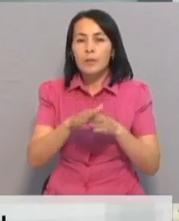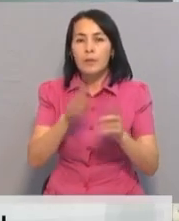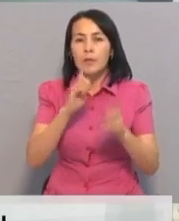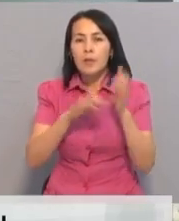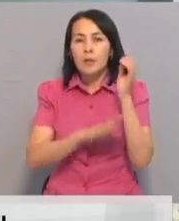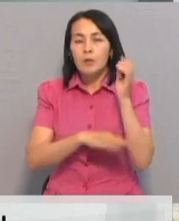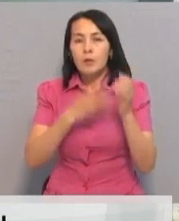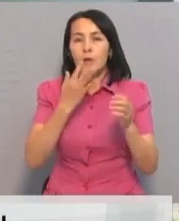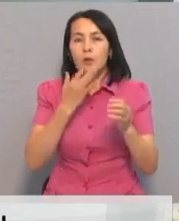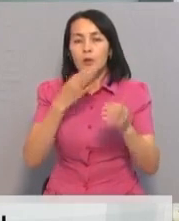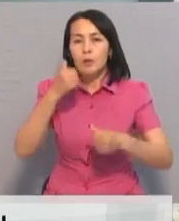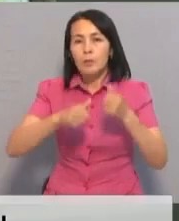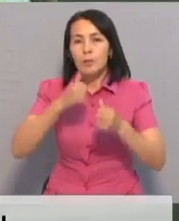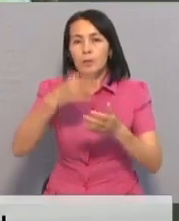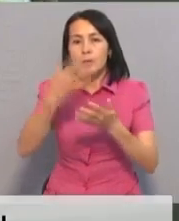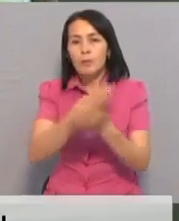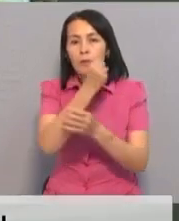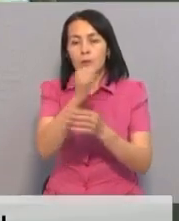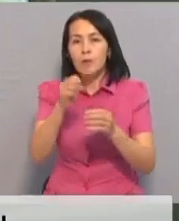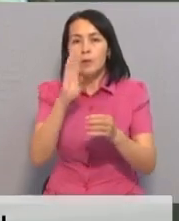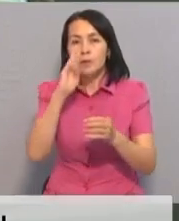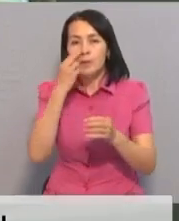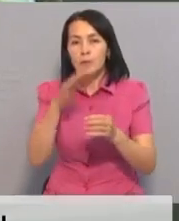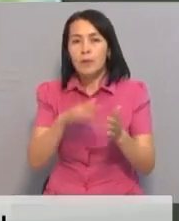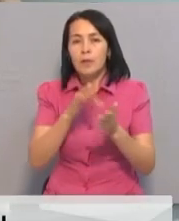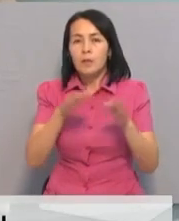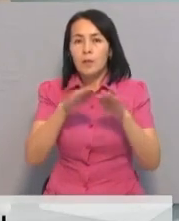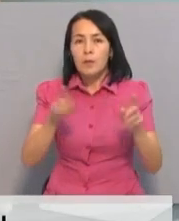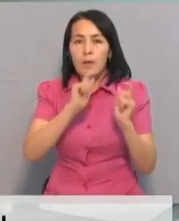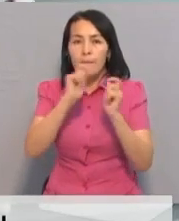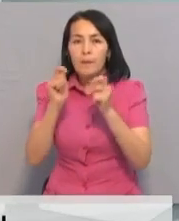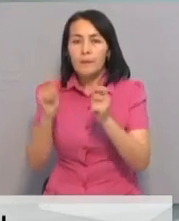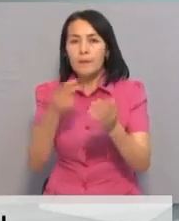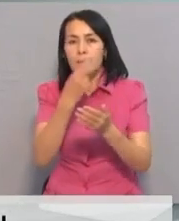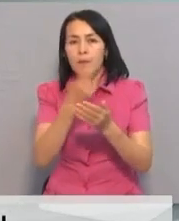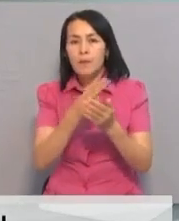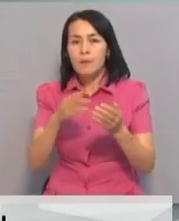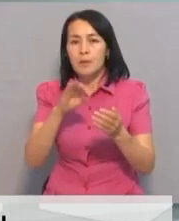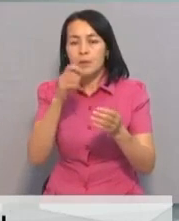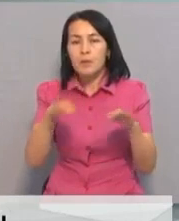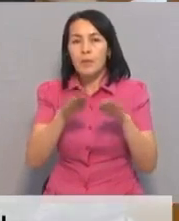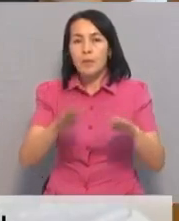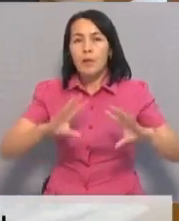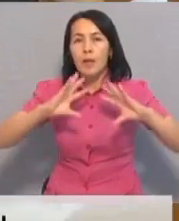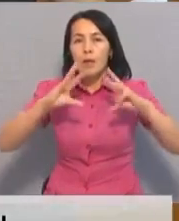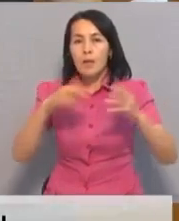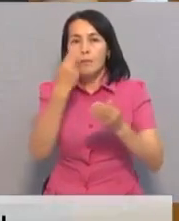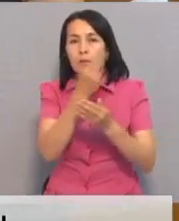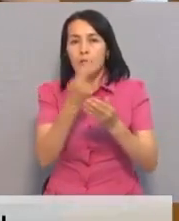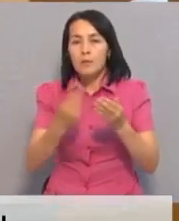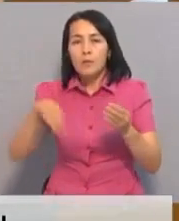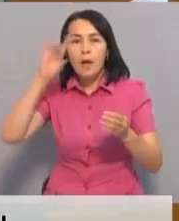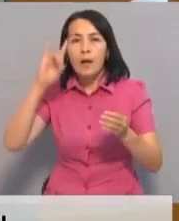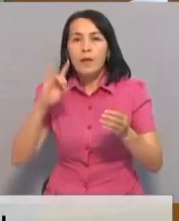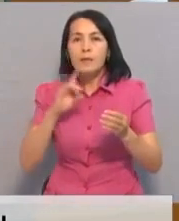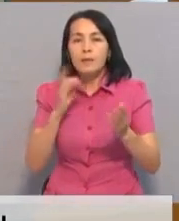соңында ұлттық байқаудан жүлдері оралған шымкенттік оқушылар марапатталды. Енді олардың туындысы ЮНЕСКО-ның балалар әлемді суреттейді